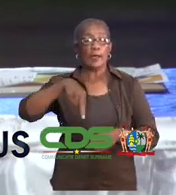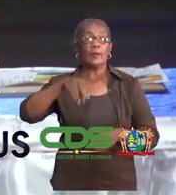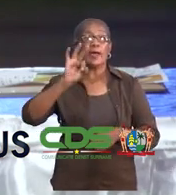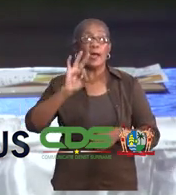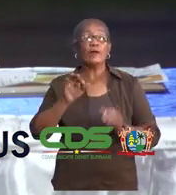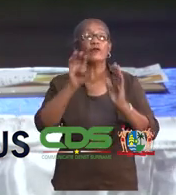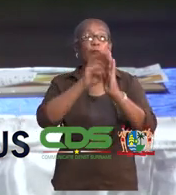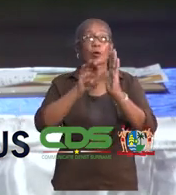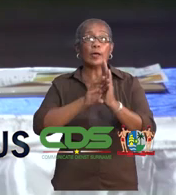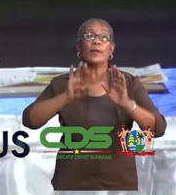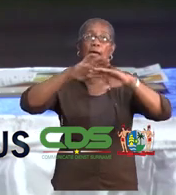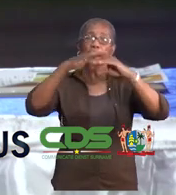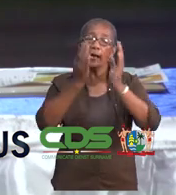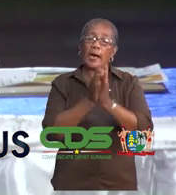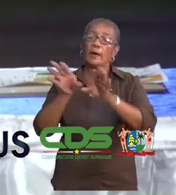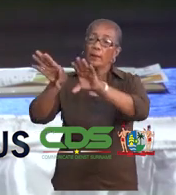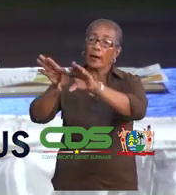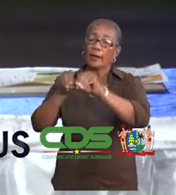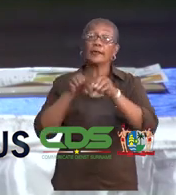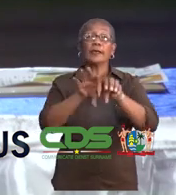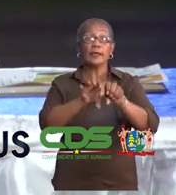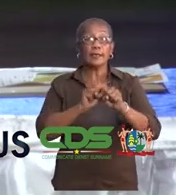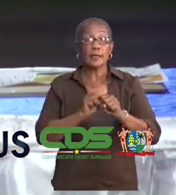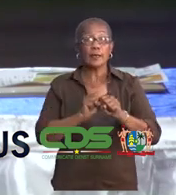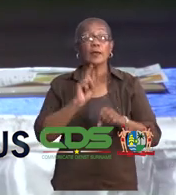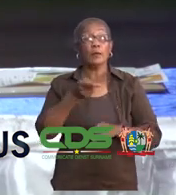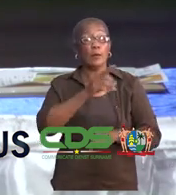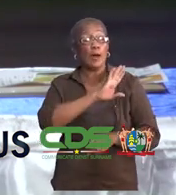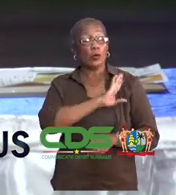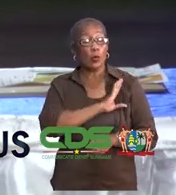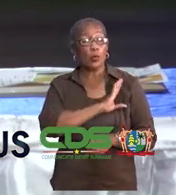allerhande maatregelen die getroffen moeten worden. Maar